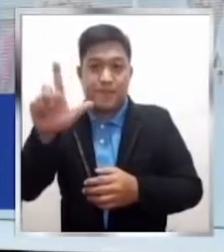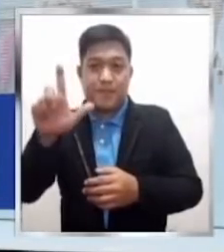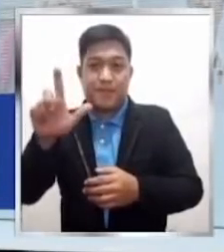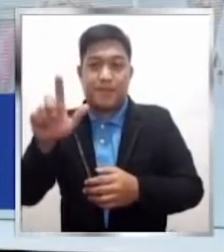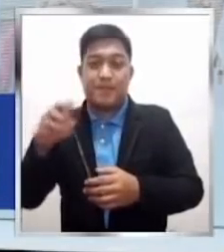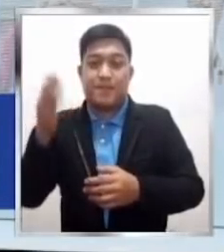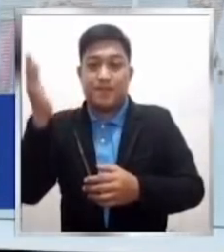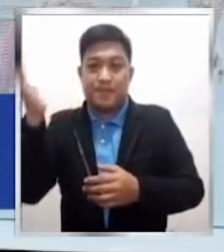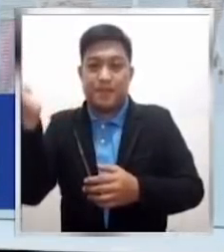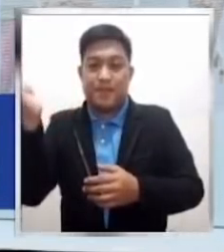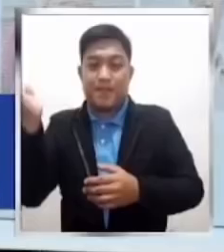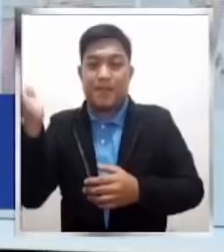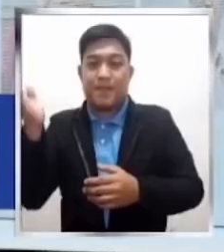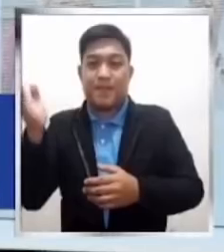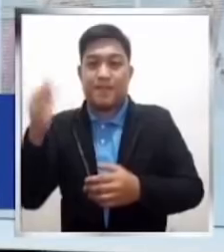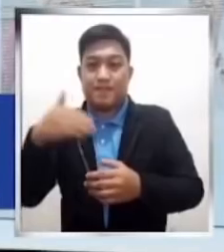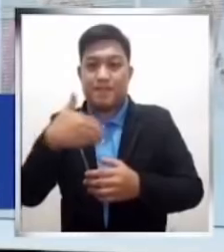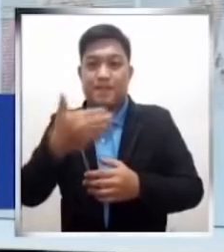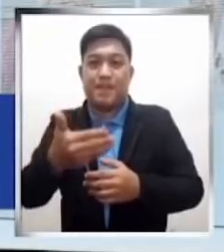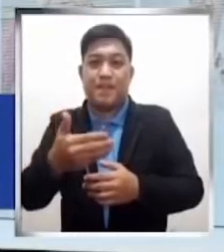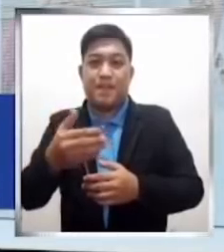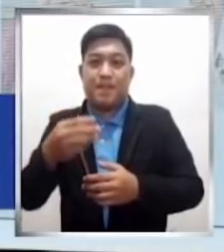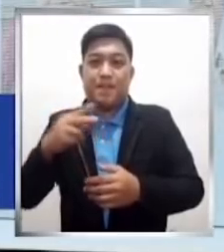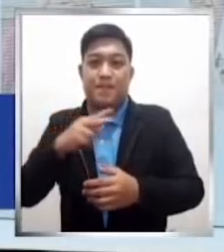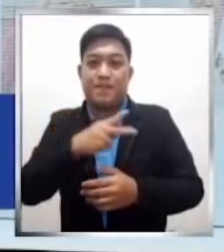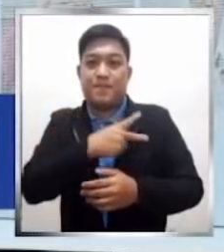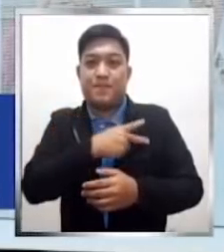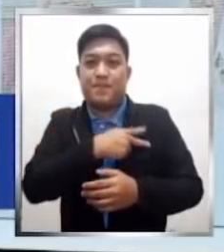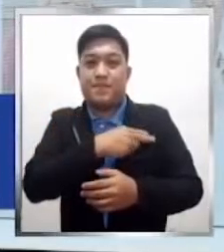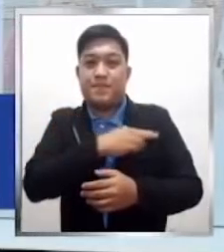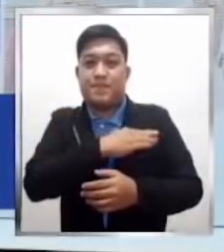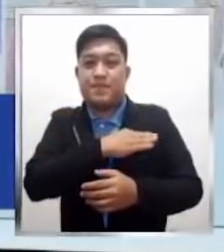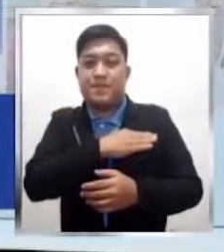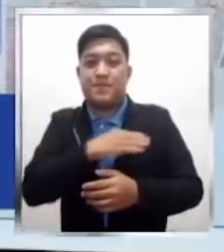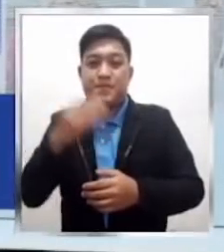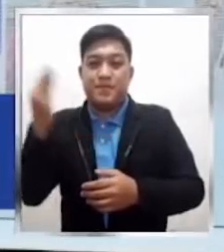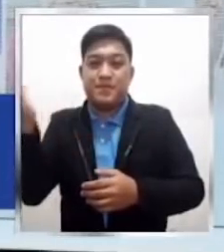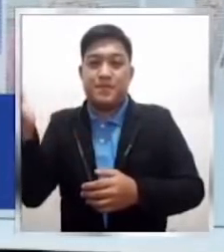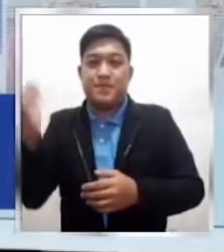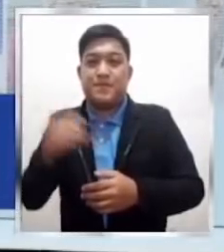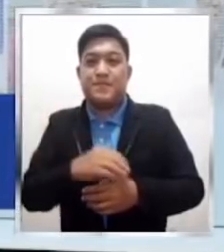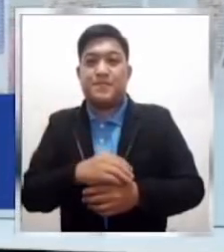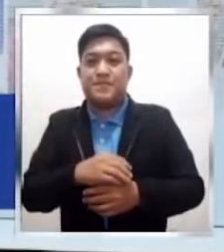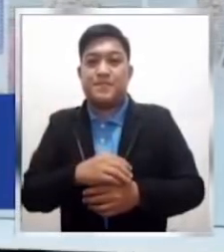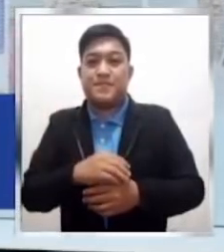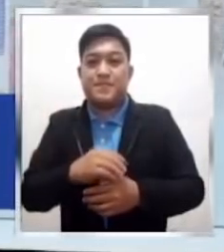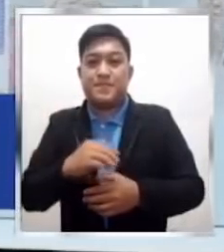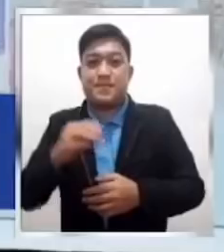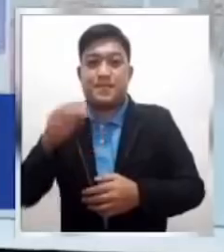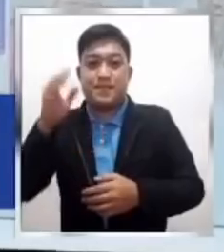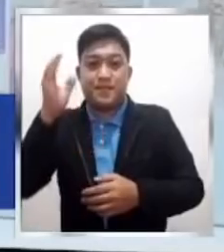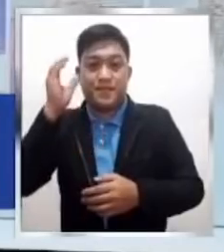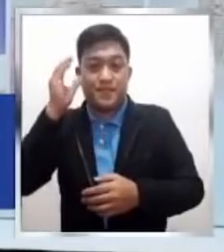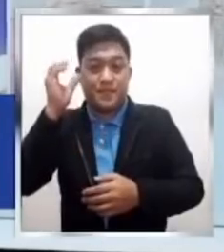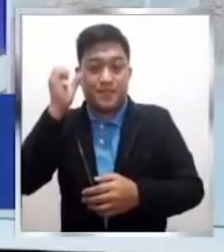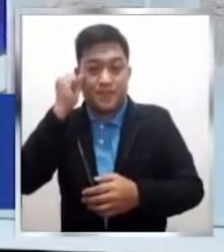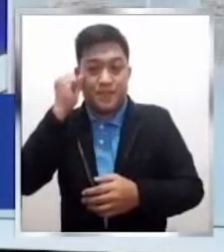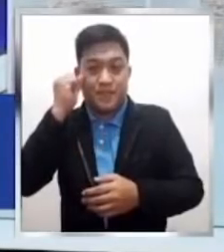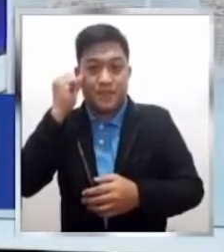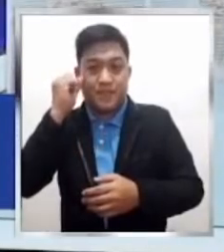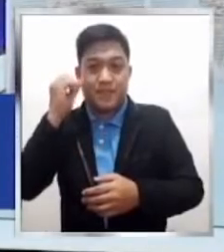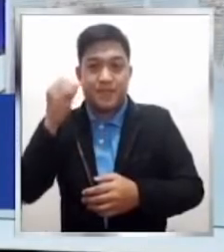142,705. Walden Bellio, 92,107. Carlos Serapio, 82,141. At Rizalito David na